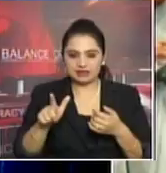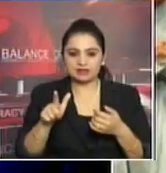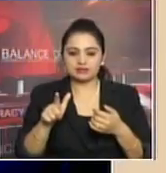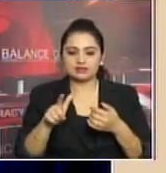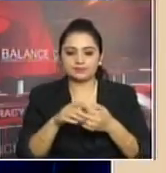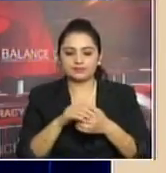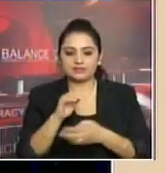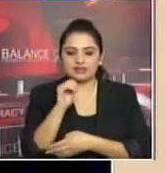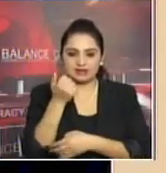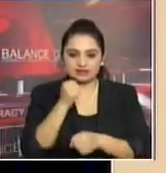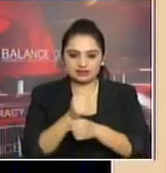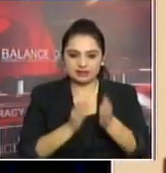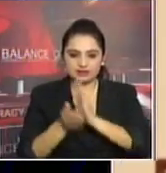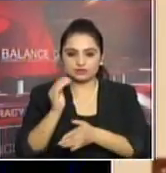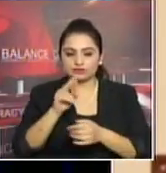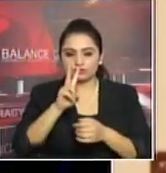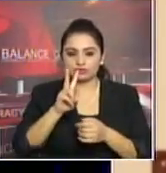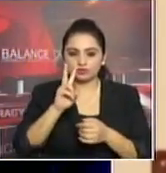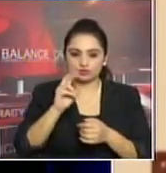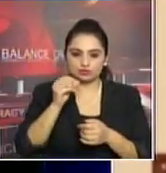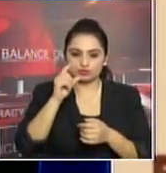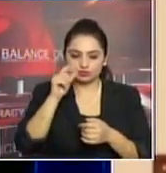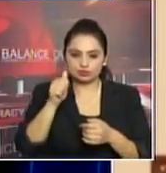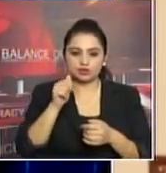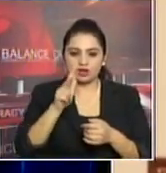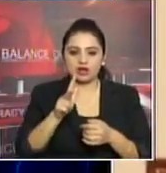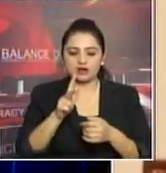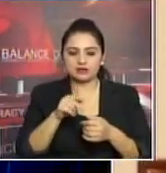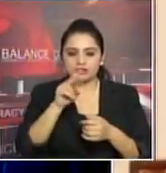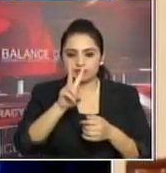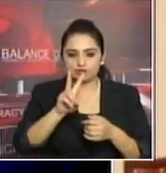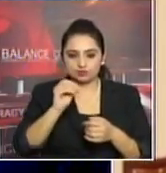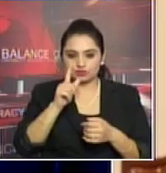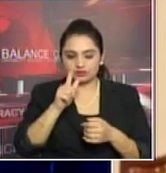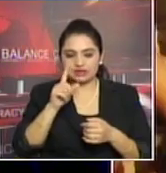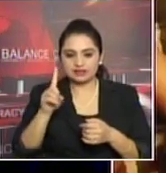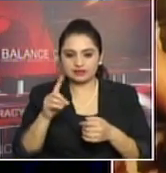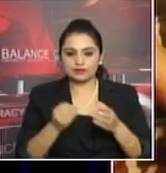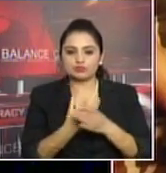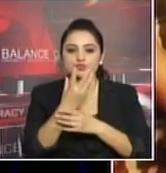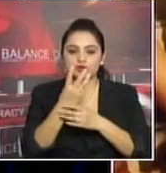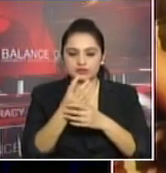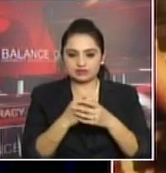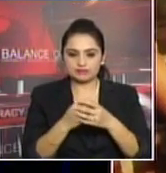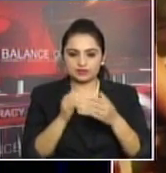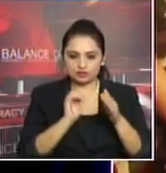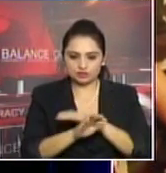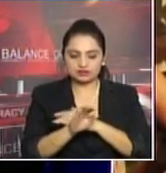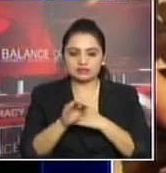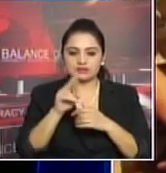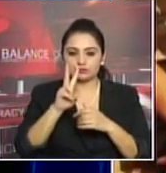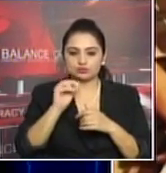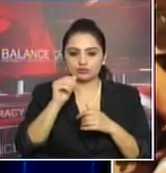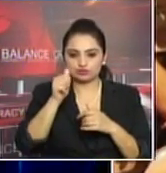विरुद्धको राष्ट्रिय कार्ययोजना 2068, कार्यान्वयन योजना 2071, पुनर्स्थापना केन्द्र सञ्चालन निर्देशिका 2068